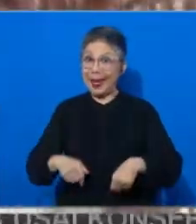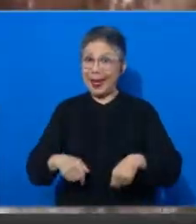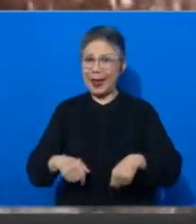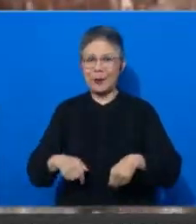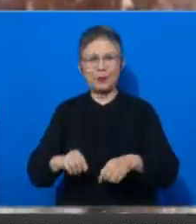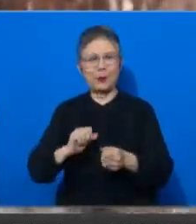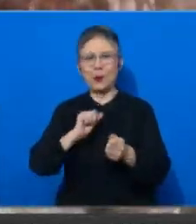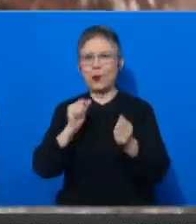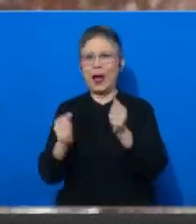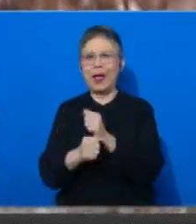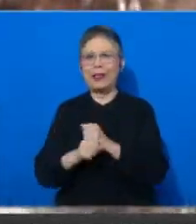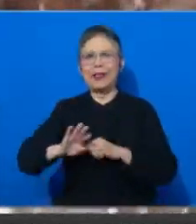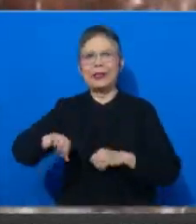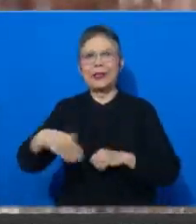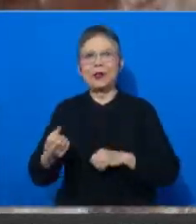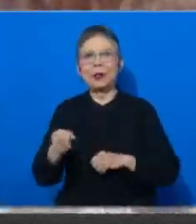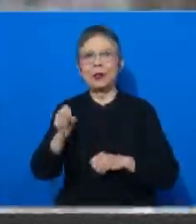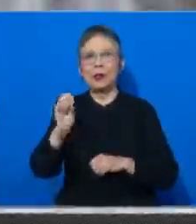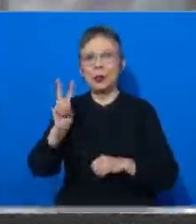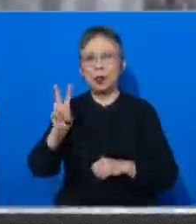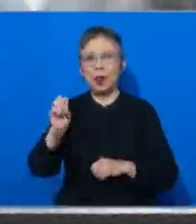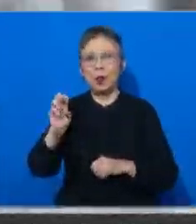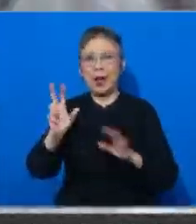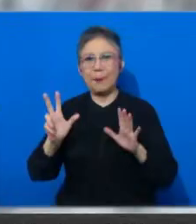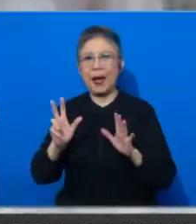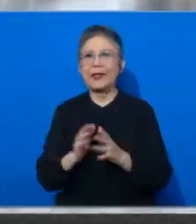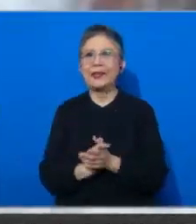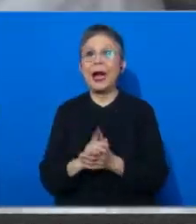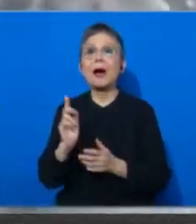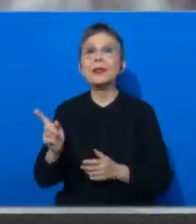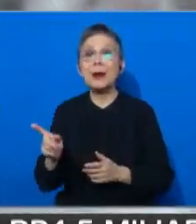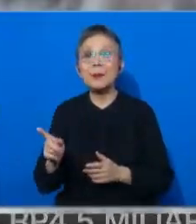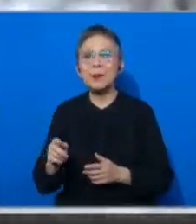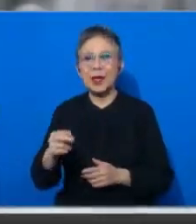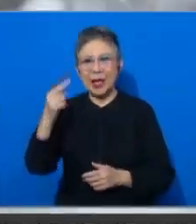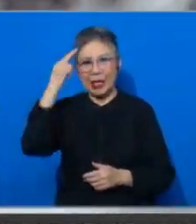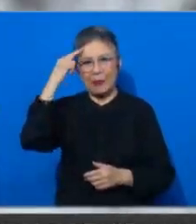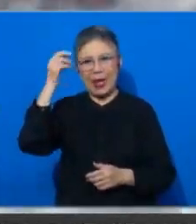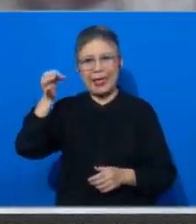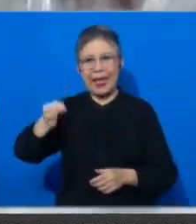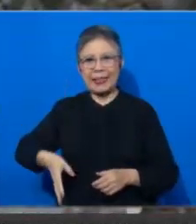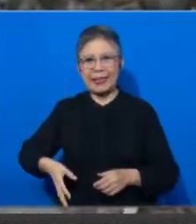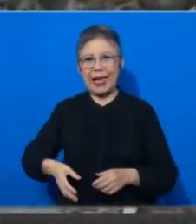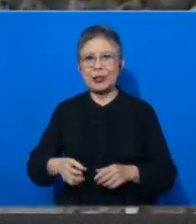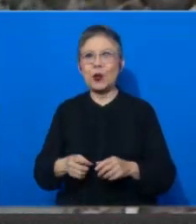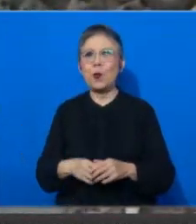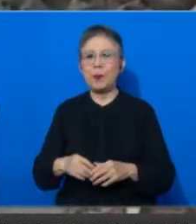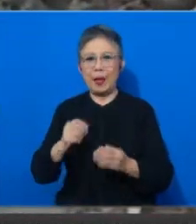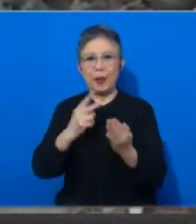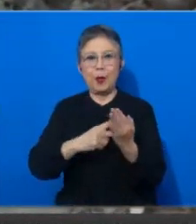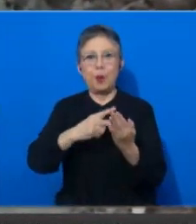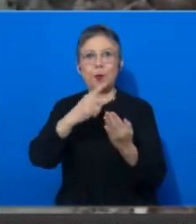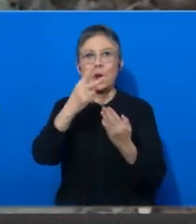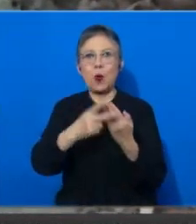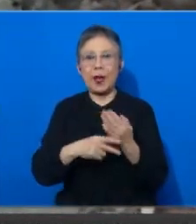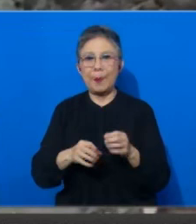mulai berubah sejak tahun 2008 lalu. Hal ini tidak lepas dari peran Kepala Desa Sombo, Samad, yang membuat program